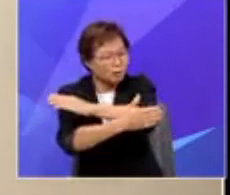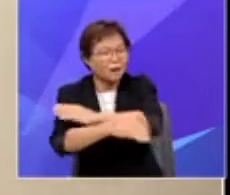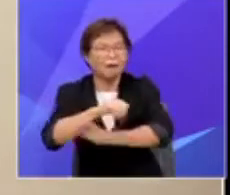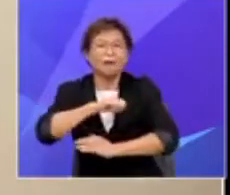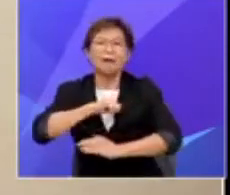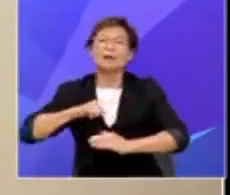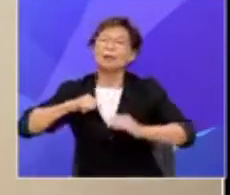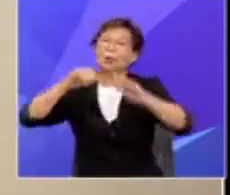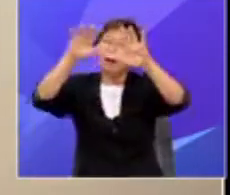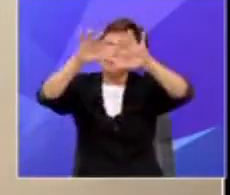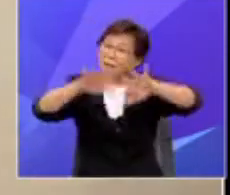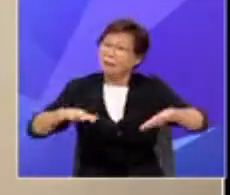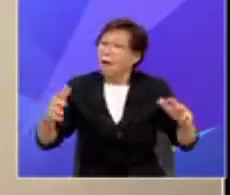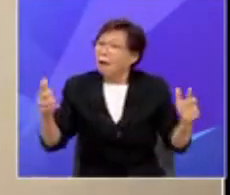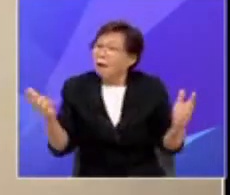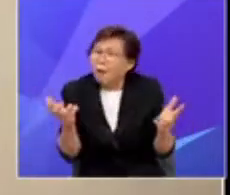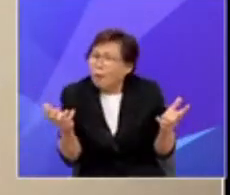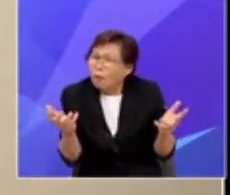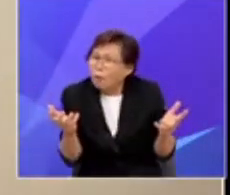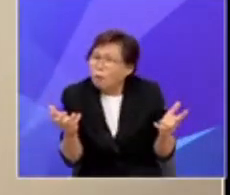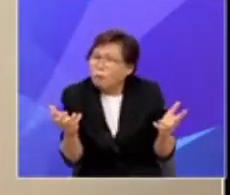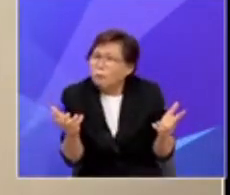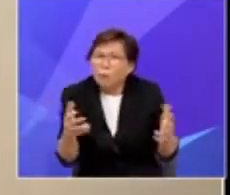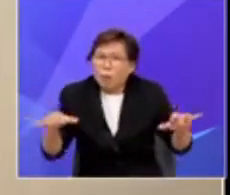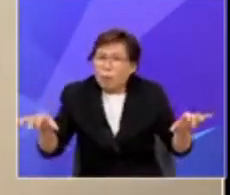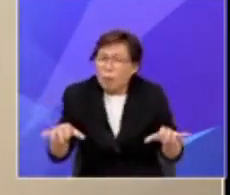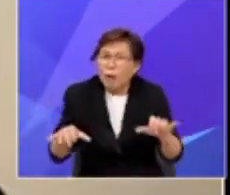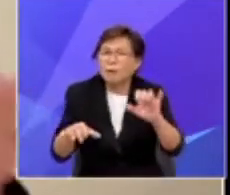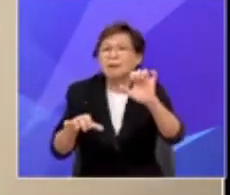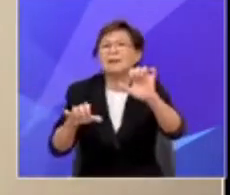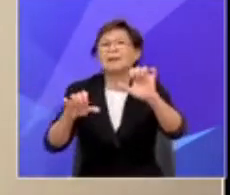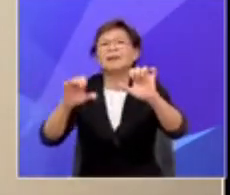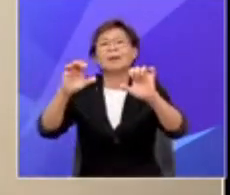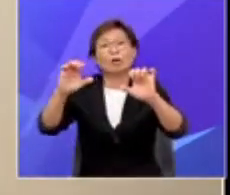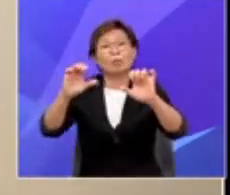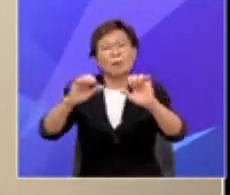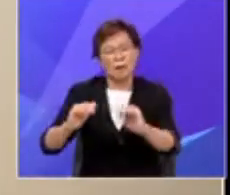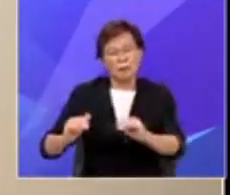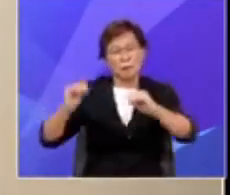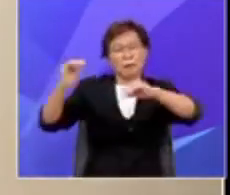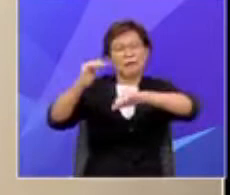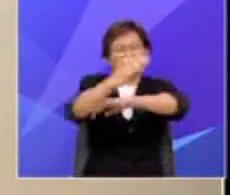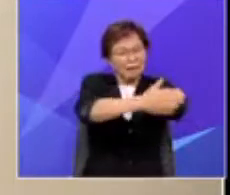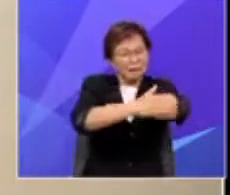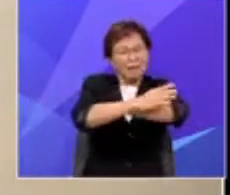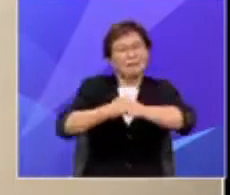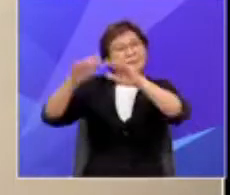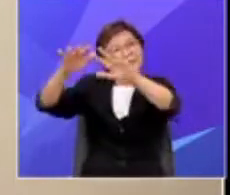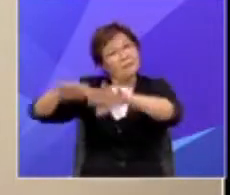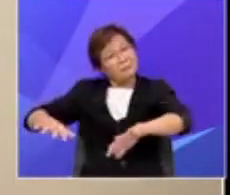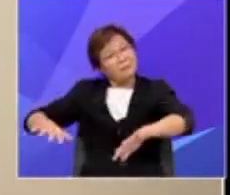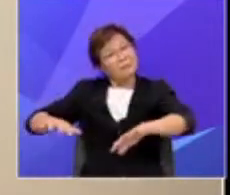anggota ASEAN bagaimana untuk melaksanakan e-commerce pada peringkat nasional dan Aset